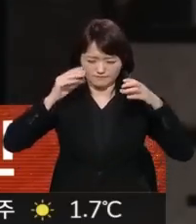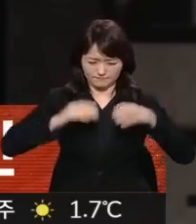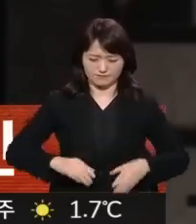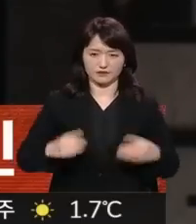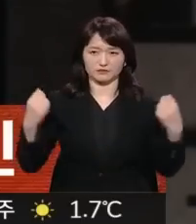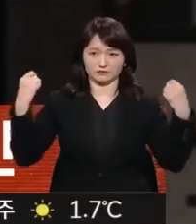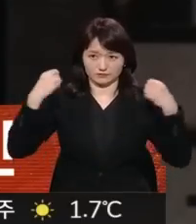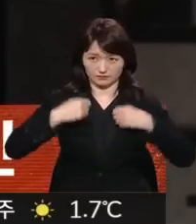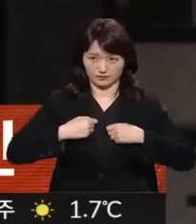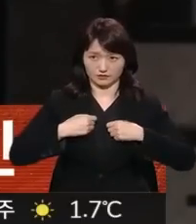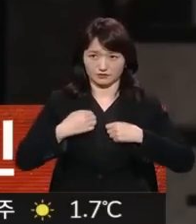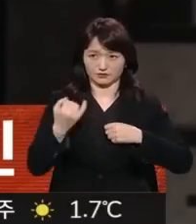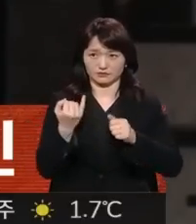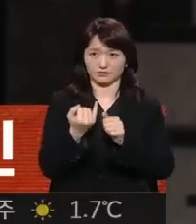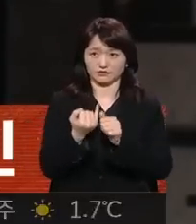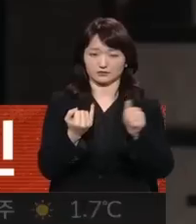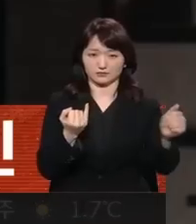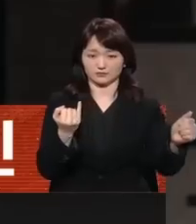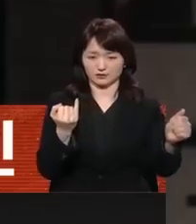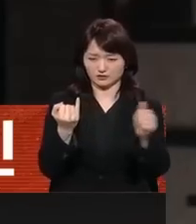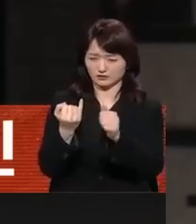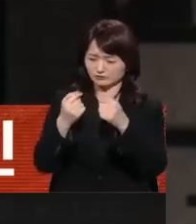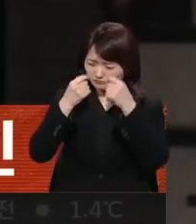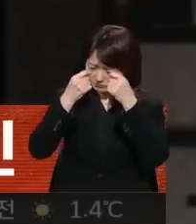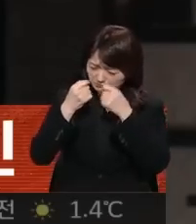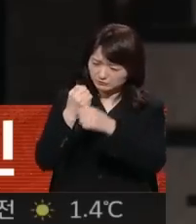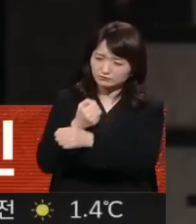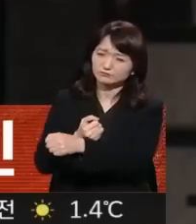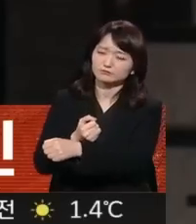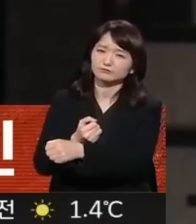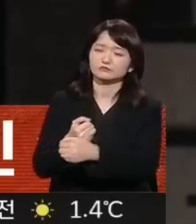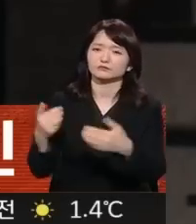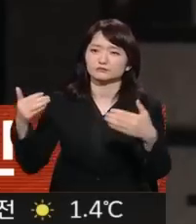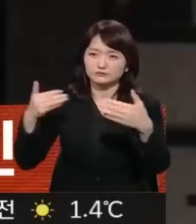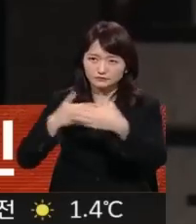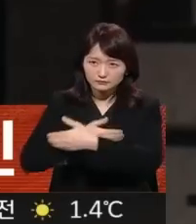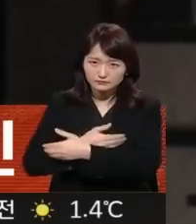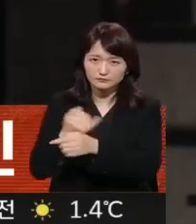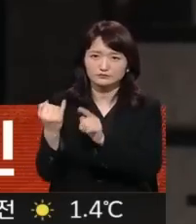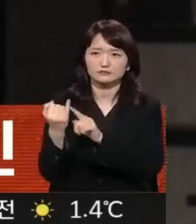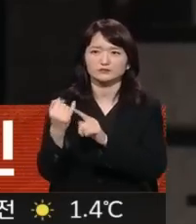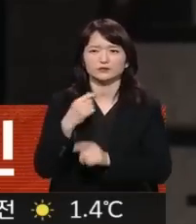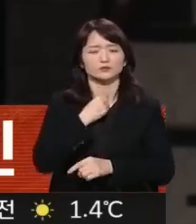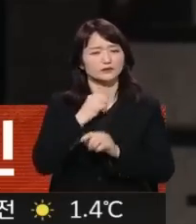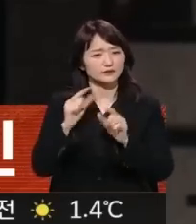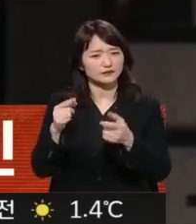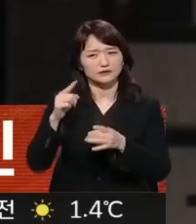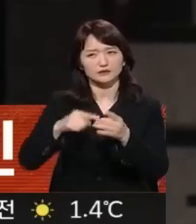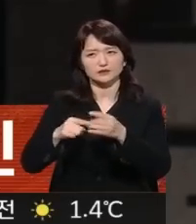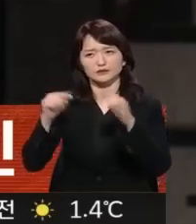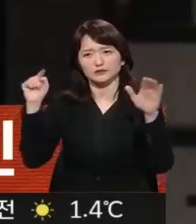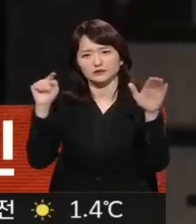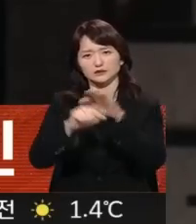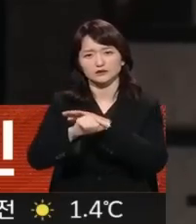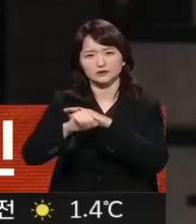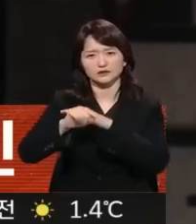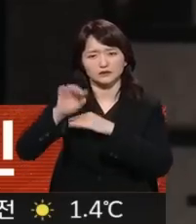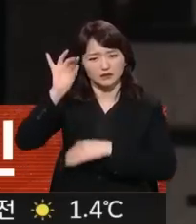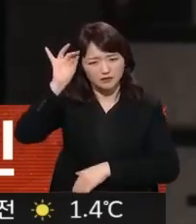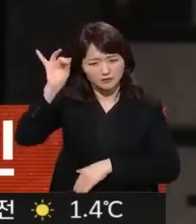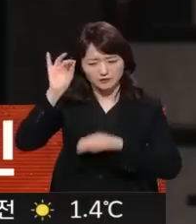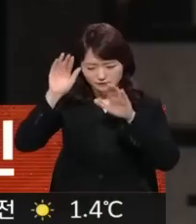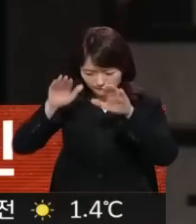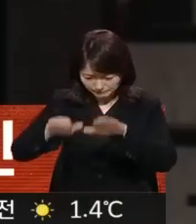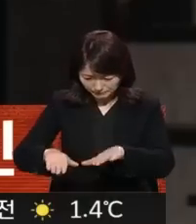울면서 고생했다라고 석실을 안아주었다고 합니다 석시는 이제 뭐 하고 싶은 것도 없으니까 절에 들어가서 100일 동안 기도를 올리겠다라고 얘기하고